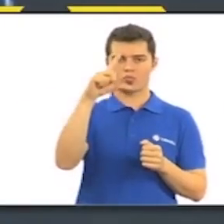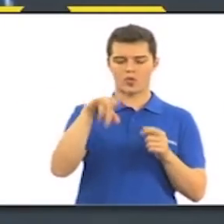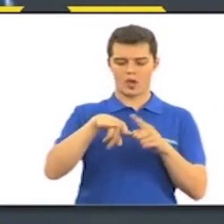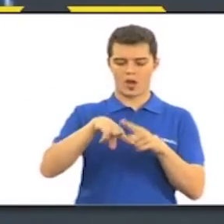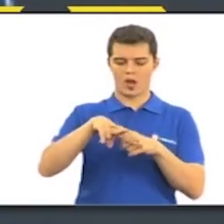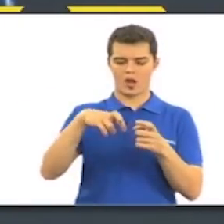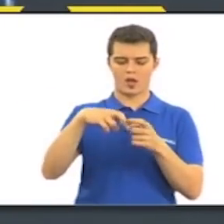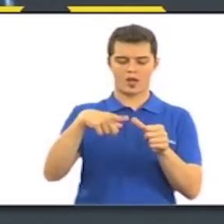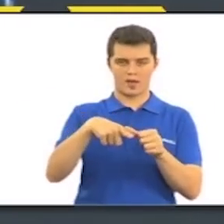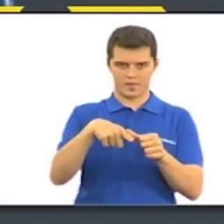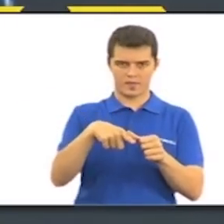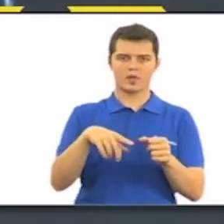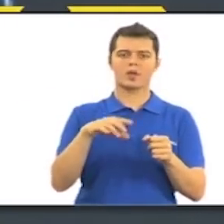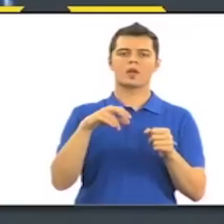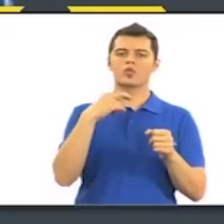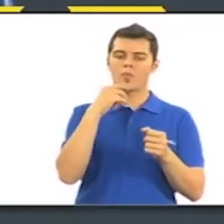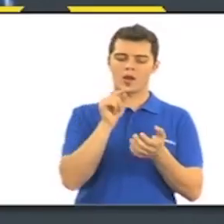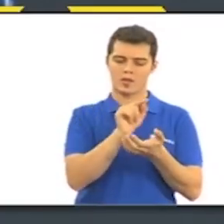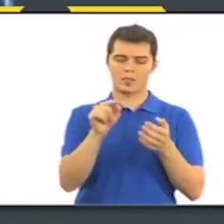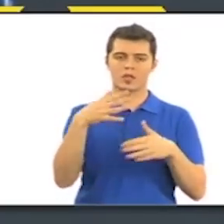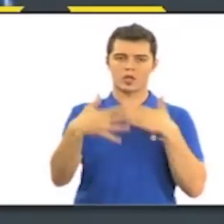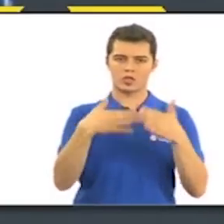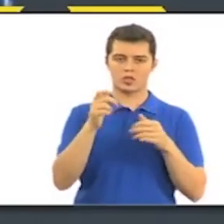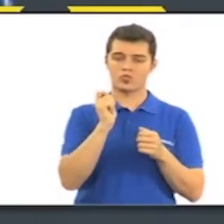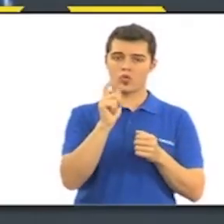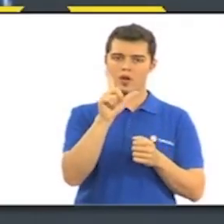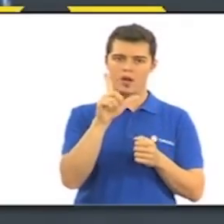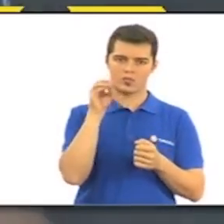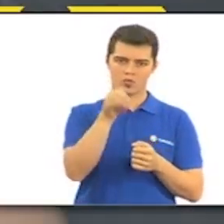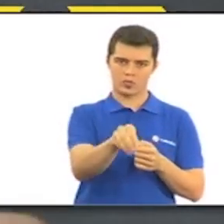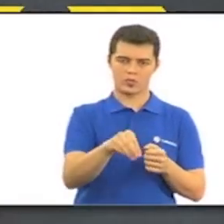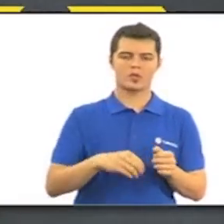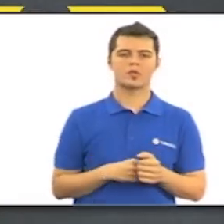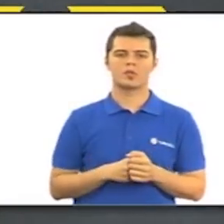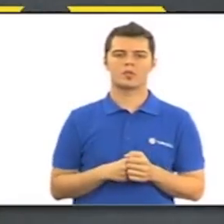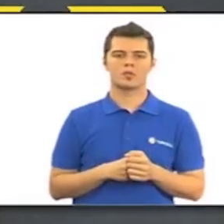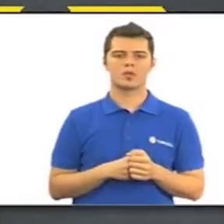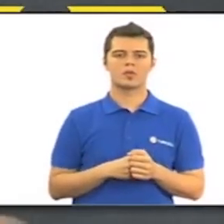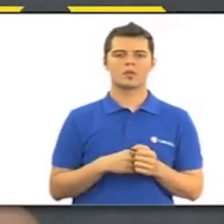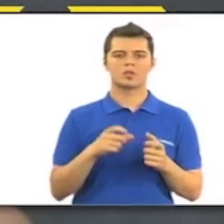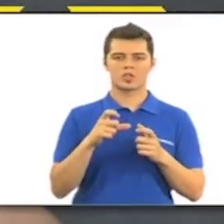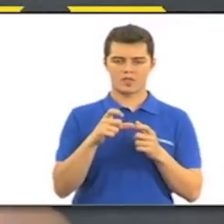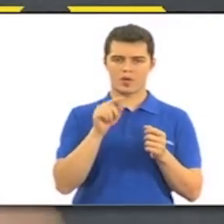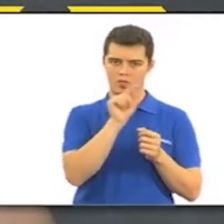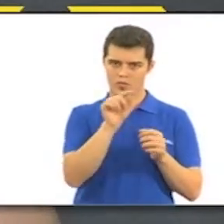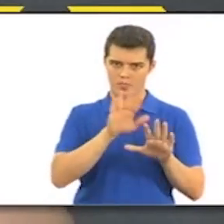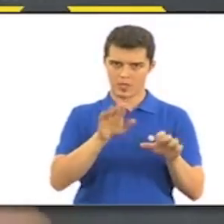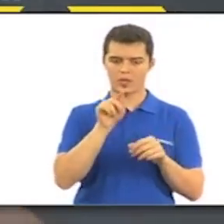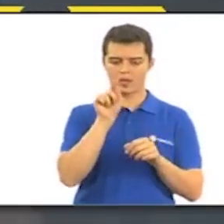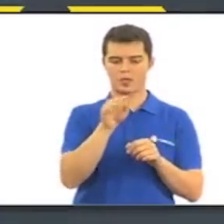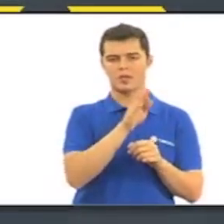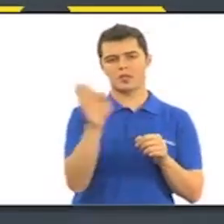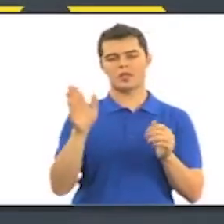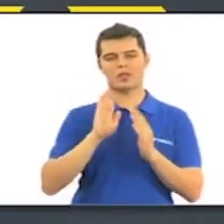bir şifre oluşturmamız gerekiyor. Biz güvenliğiniz için küçük harf, büyük harf ve rakamlardan oluşan bir şifre tercih etmenizi